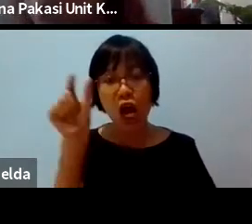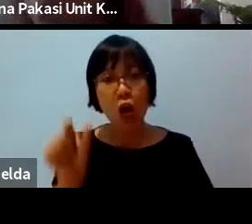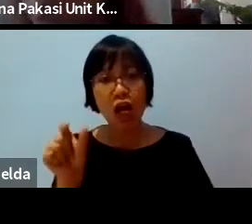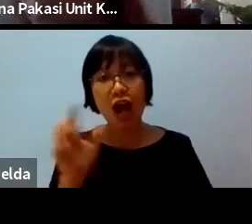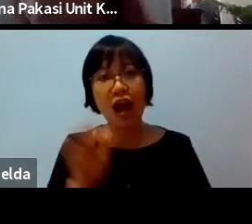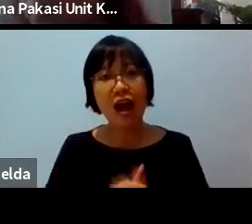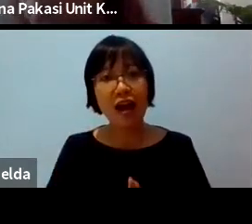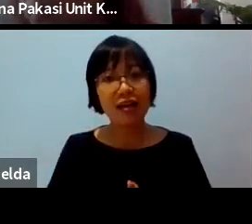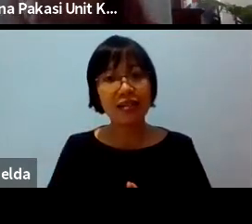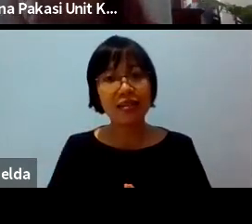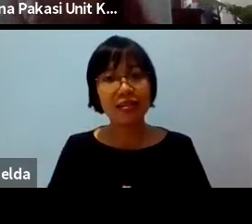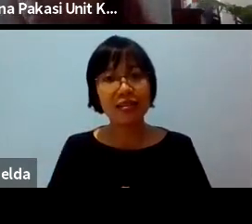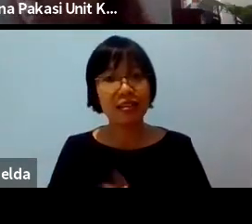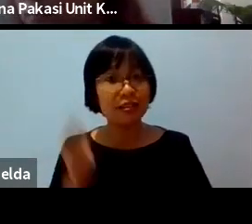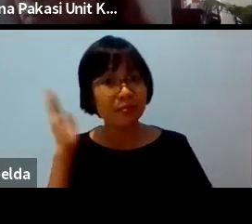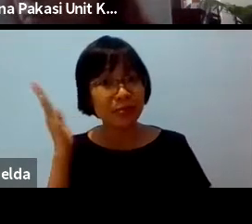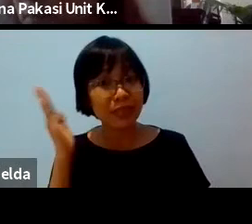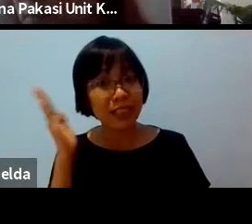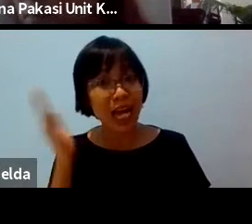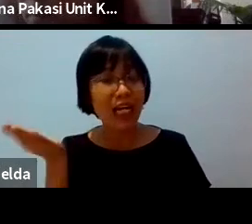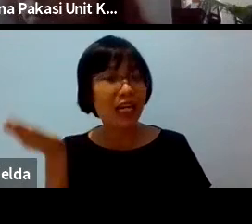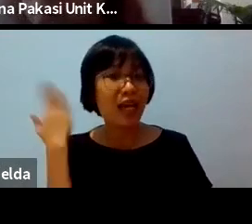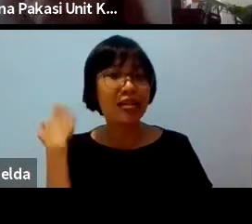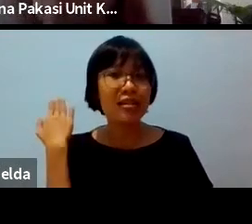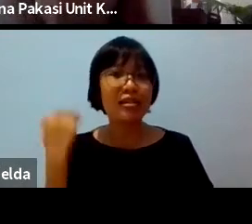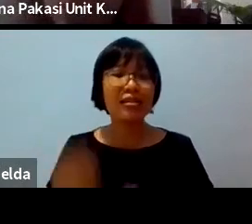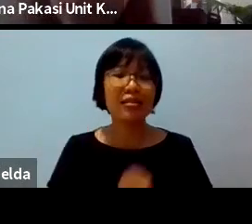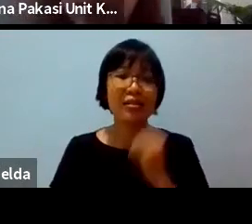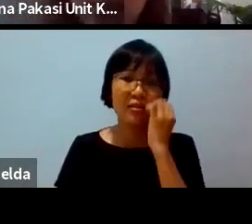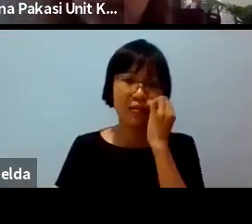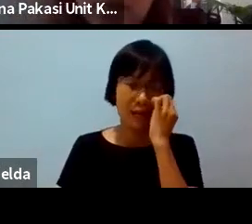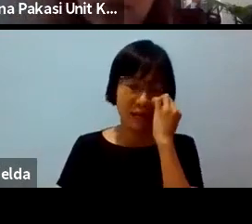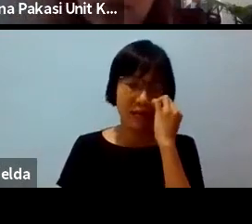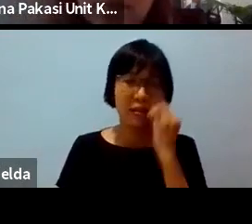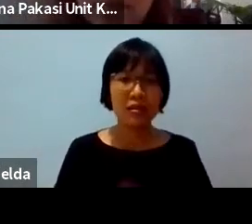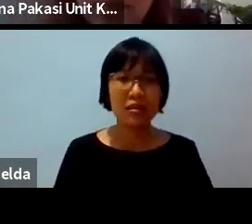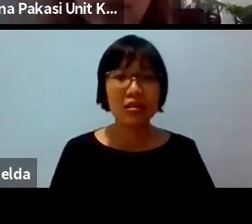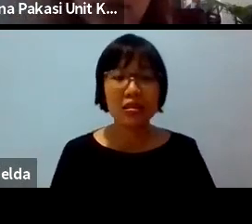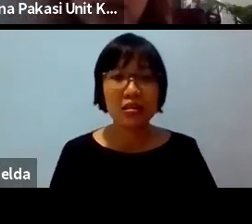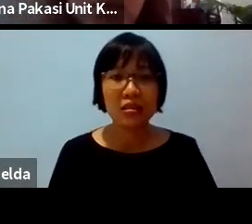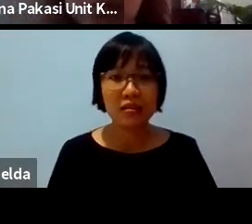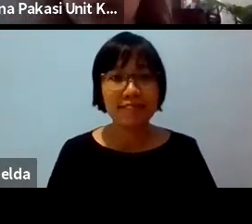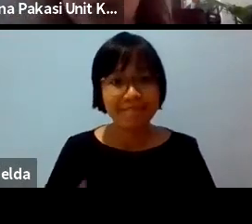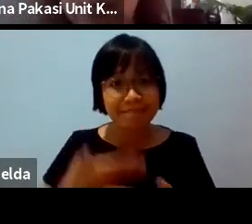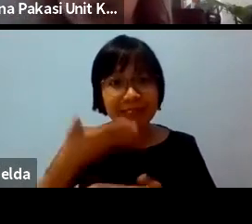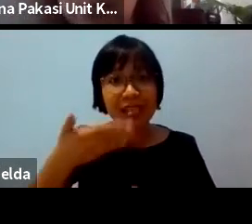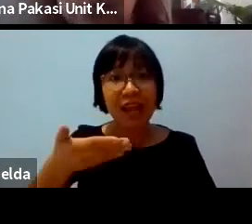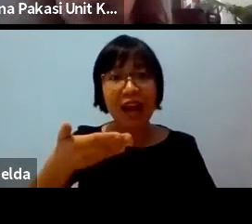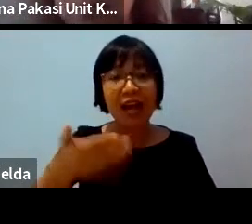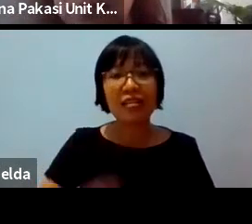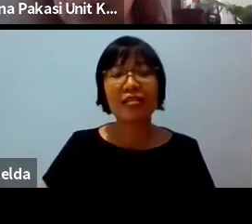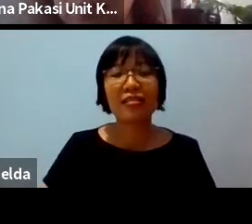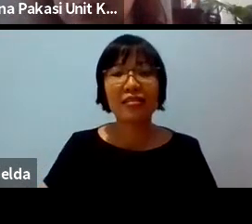Jadi nanti narasumbernya akan langsung menjawab. Silakan, ada?